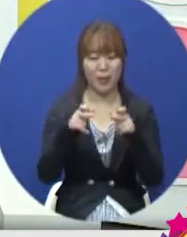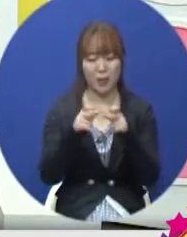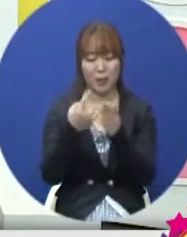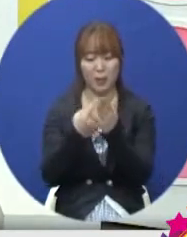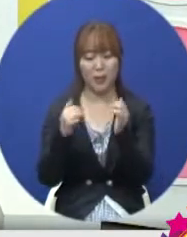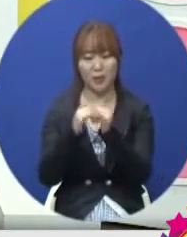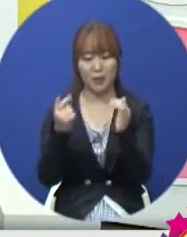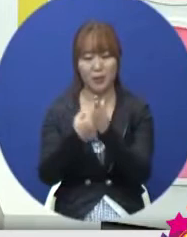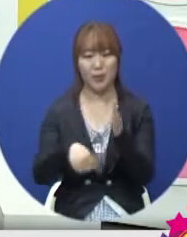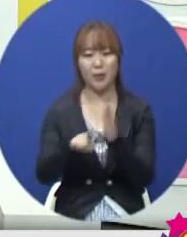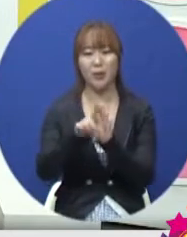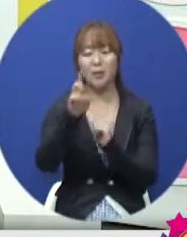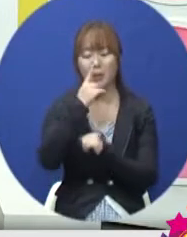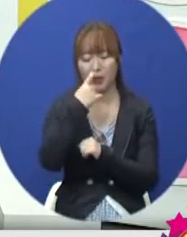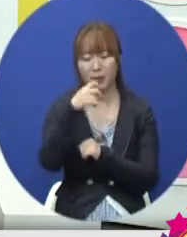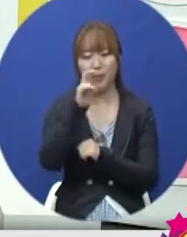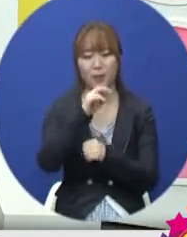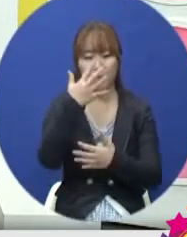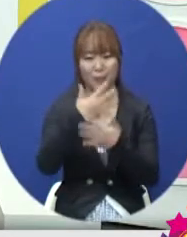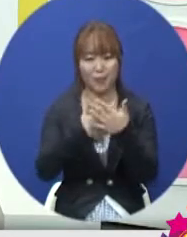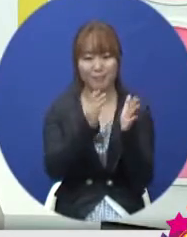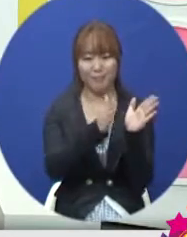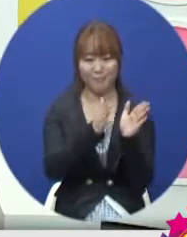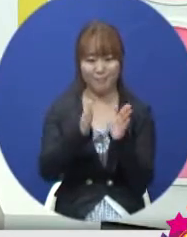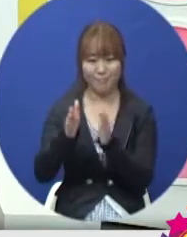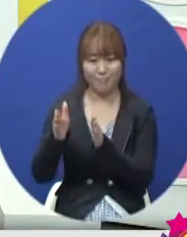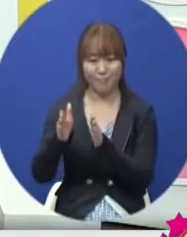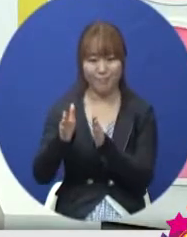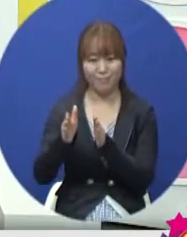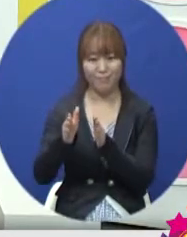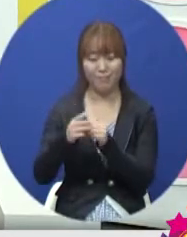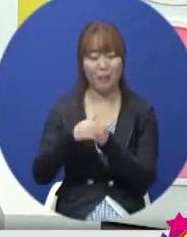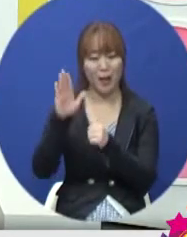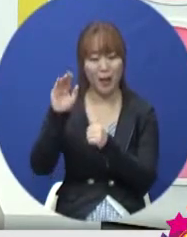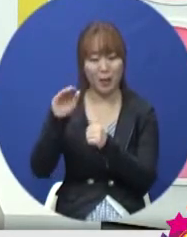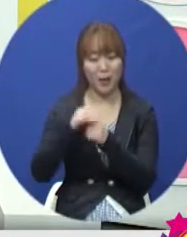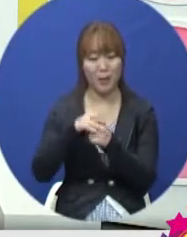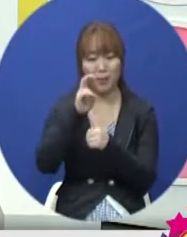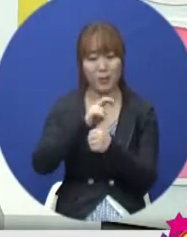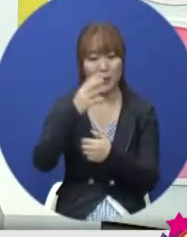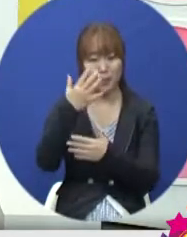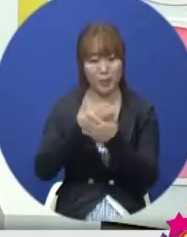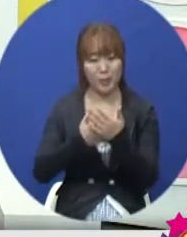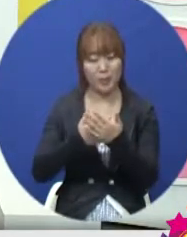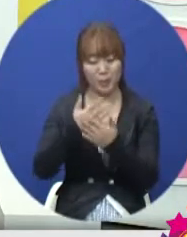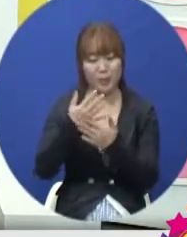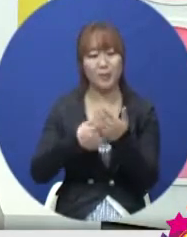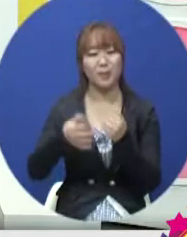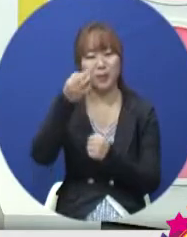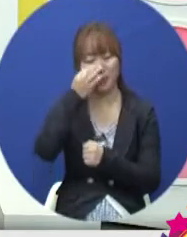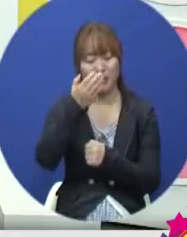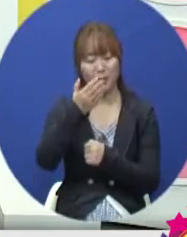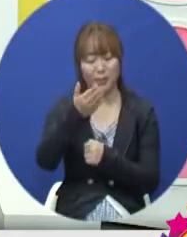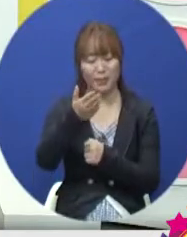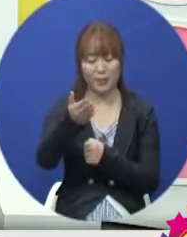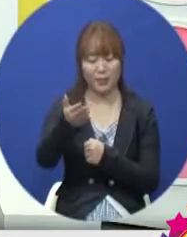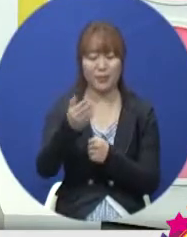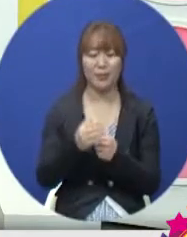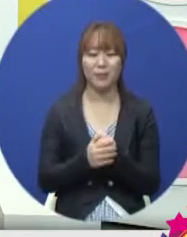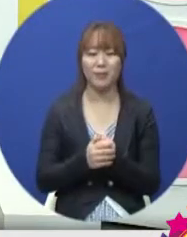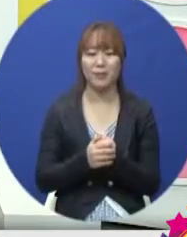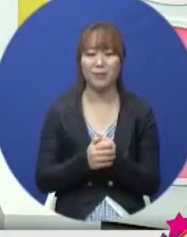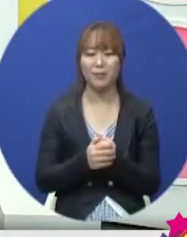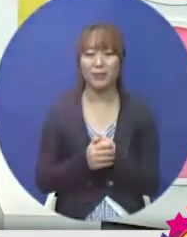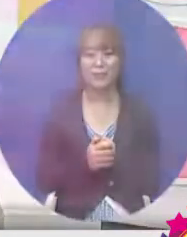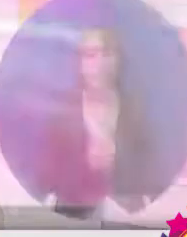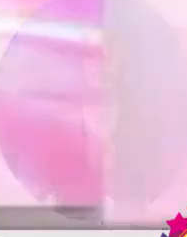소외계층을 위해서 멋진 뮤직비디오 준비했습니다. 함영지 씨 뮤직비디오 반가 반가 보고 오도록 하겠습니다. 반가 네. 반가